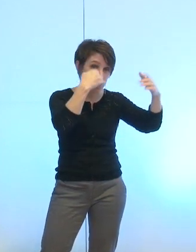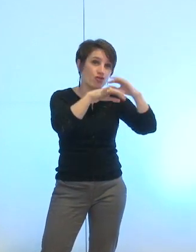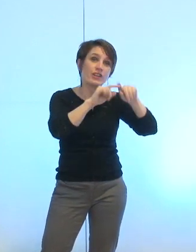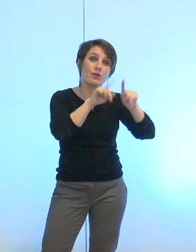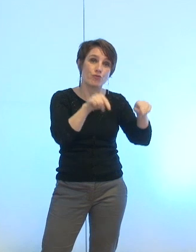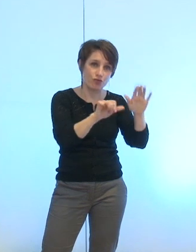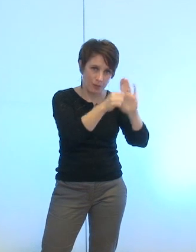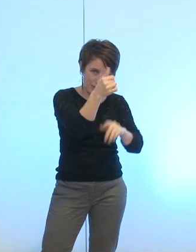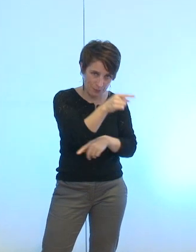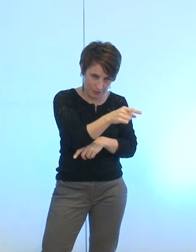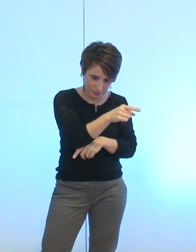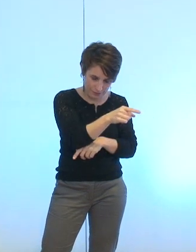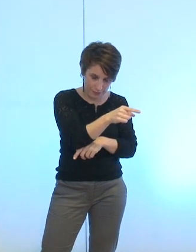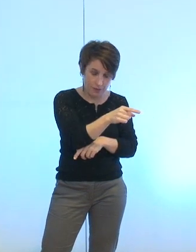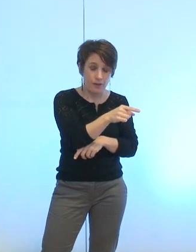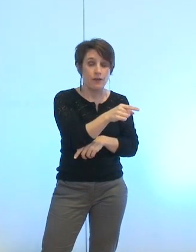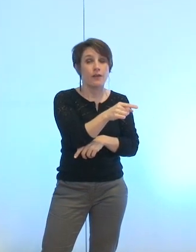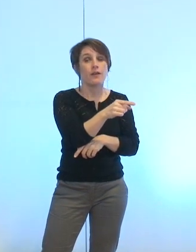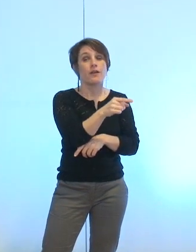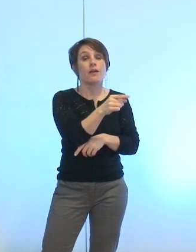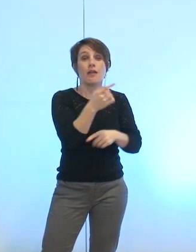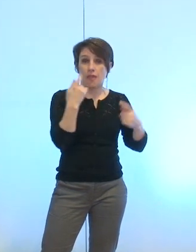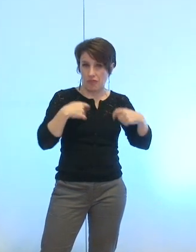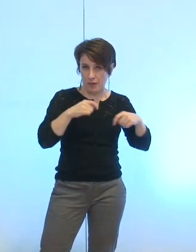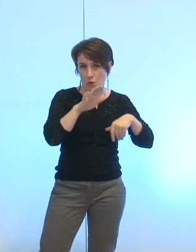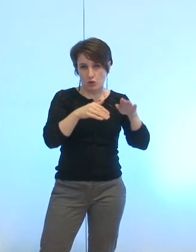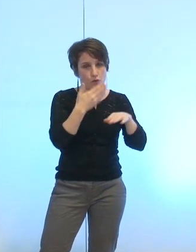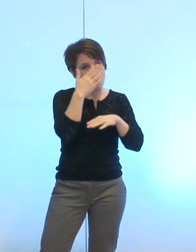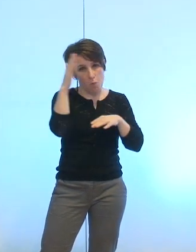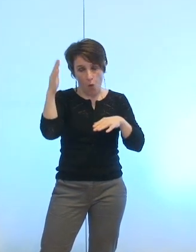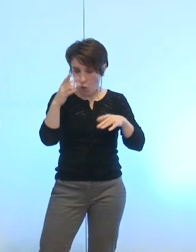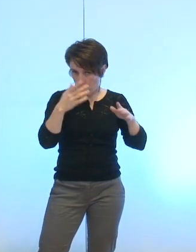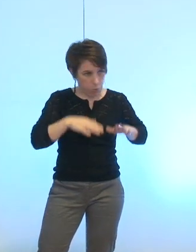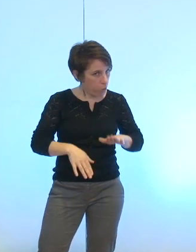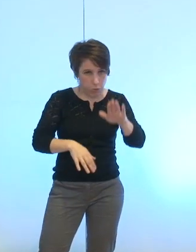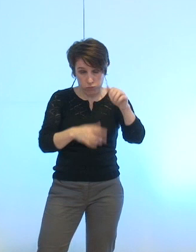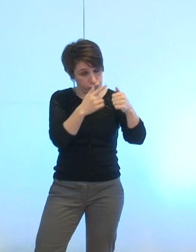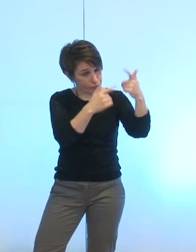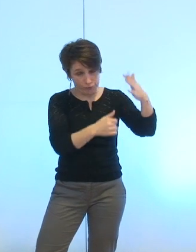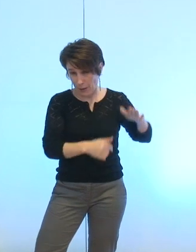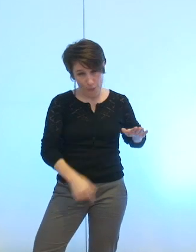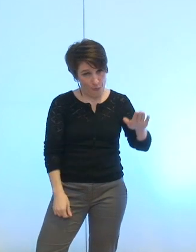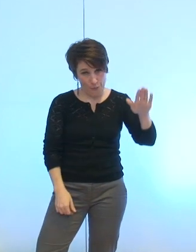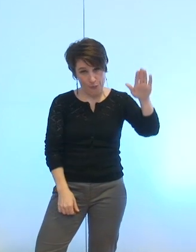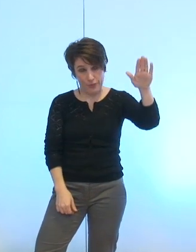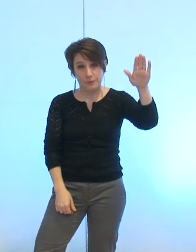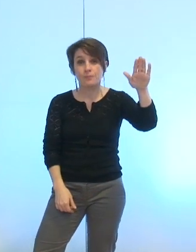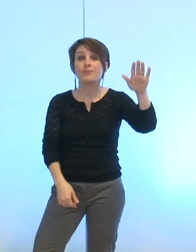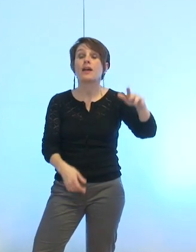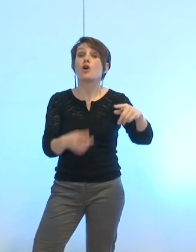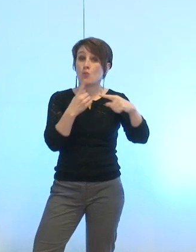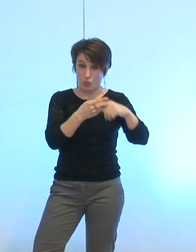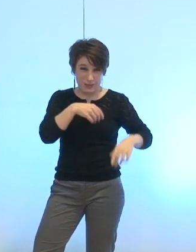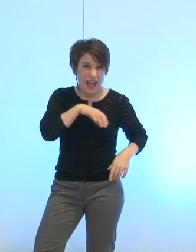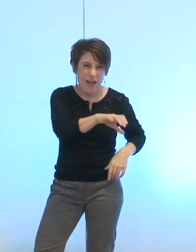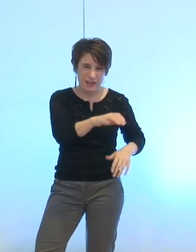principal et par ailleurs des dépenses de fonctionnement qui ont suivi dans d'autres domaines ainsi que des investissements massifs des